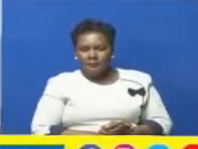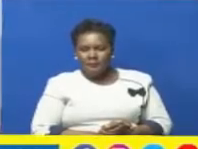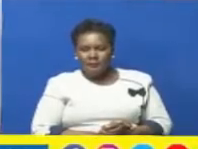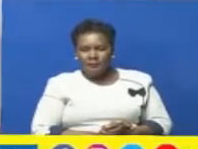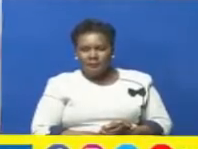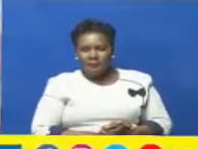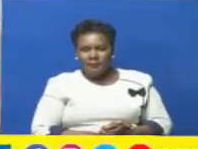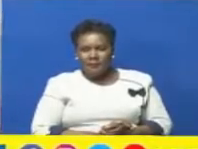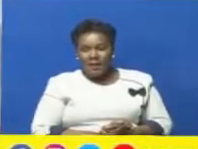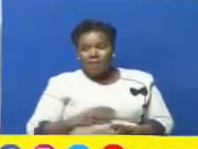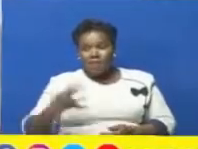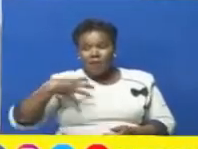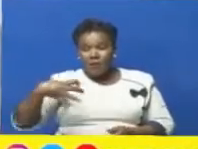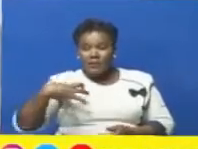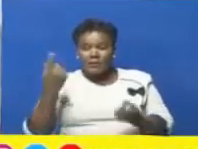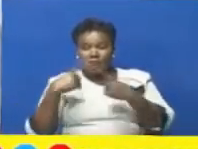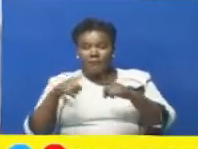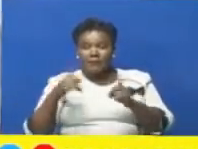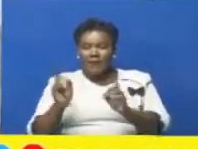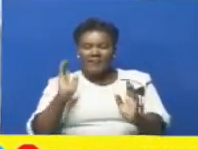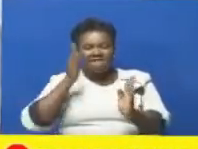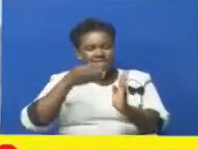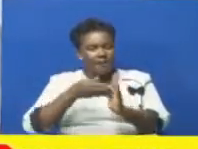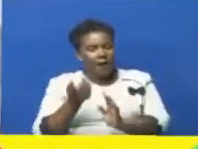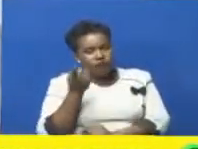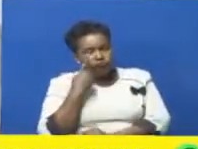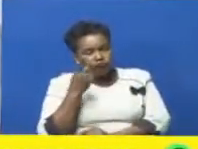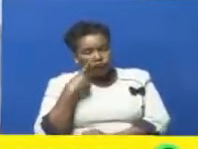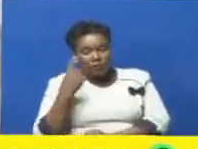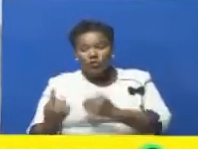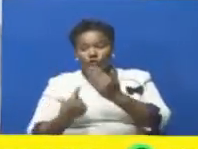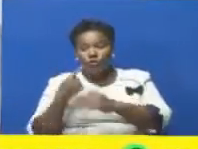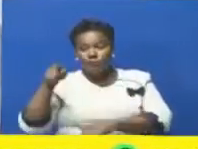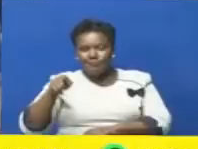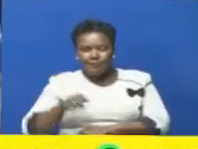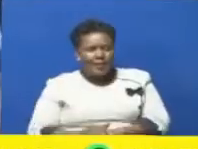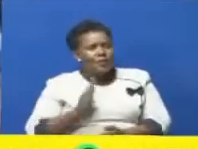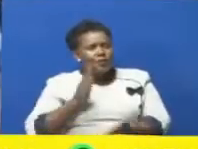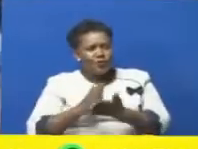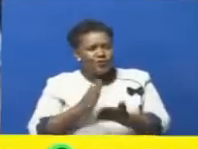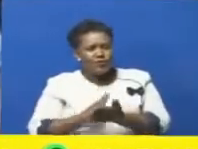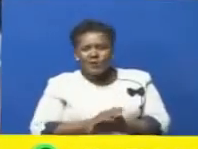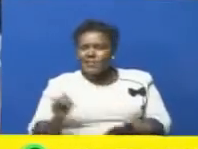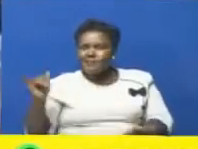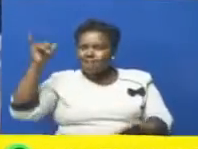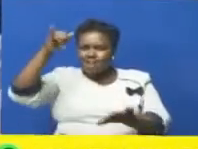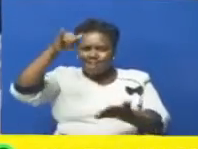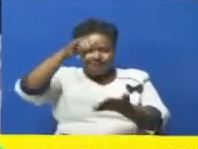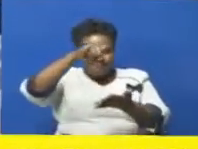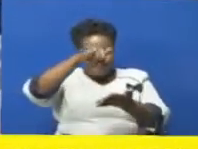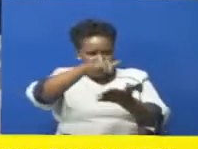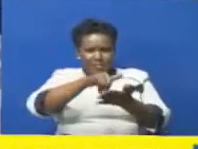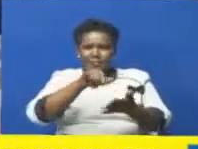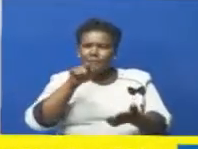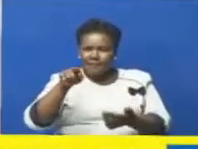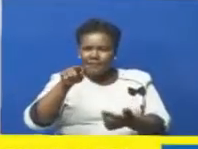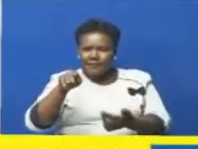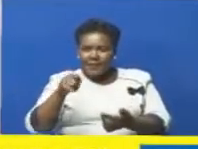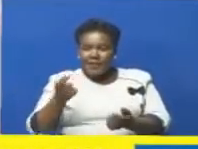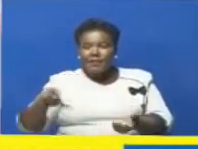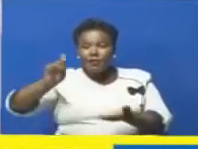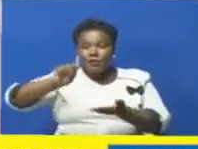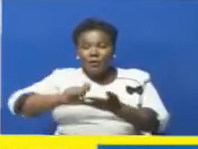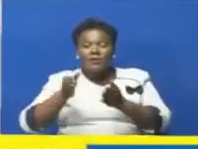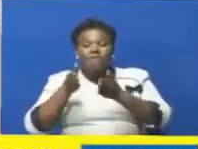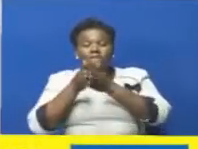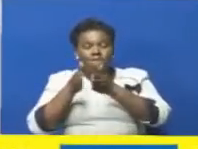Mawaziri wenye dhamana wapo hapa wakishuhudia tukio hili na kusema kuwa ujio wa ndege hii utaongeza fursa za uwekezaji na utalii. Imani